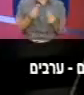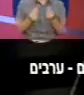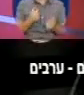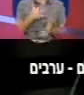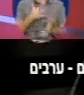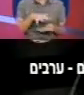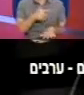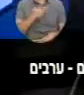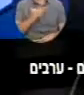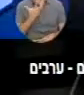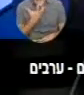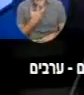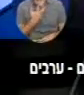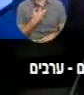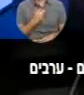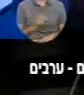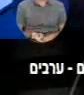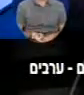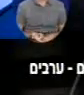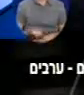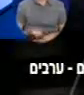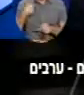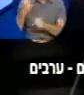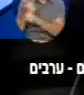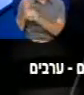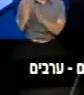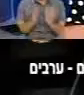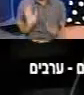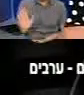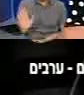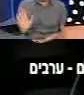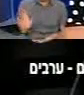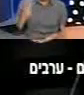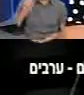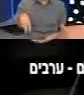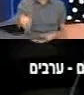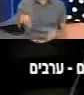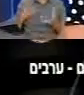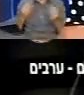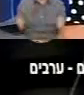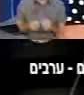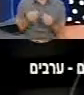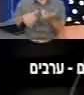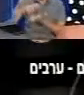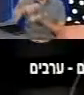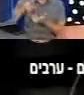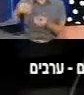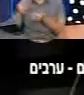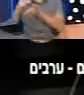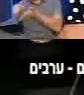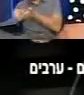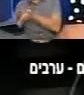חמוץ. זה אפילו לא... בואי נעשה קצת סדר. יש היבטים מורכבים, ואגיד שליליים,